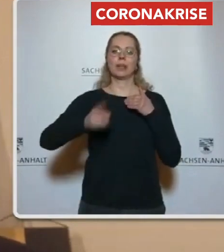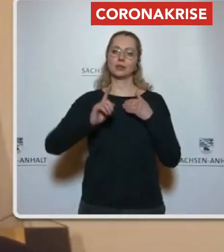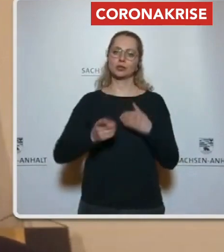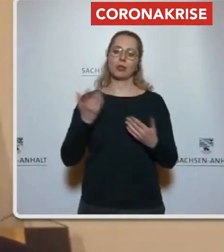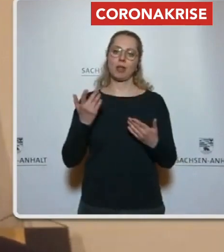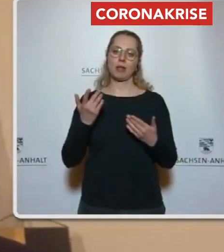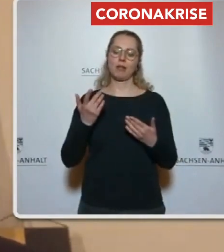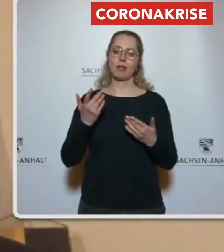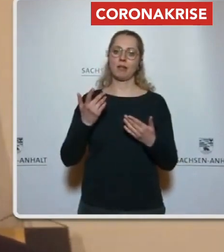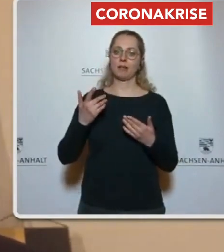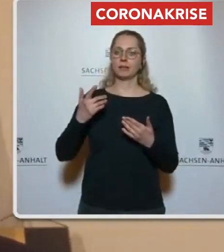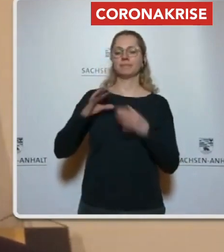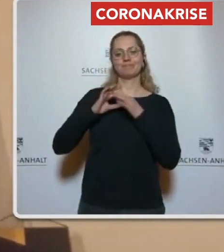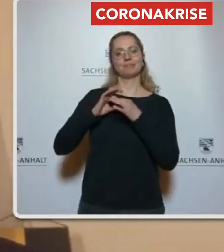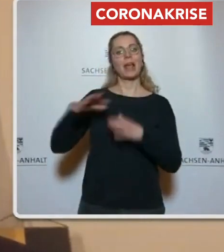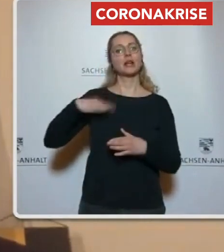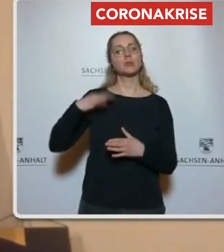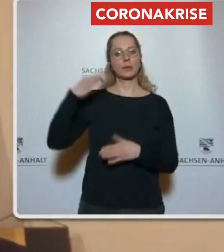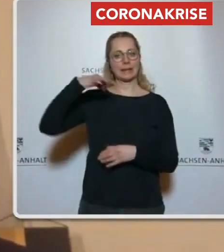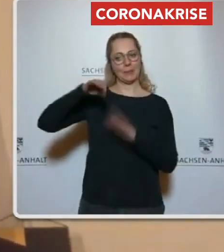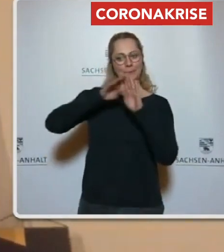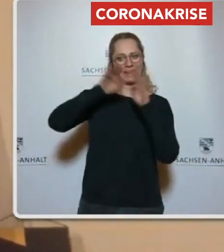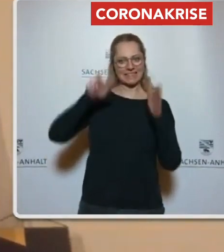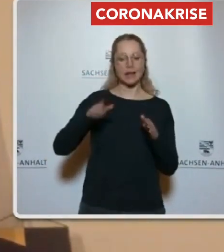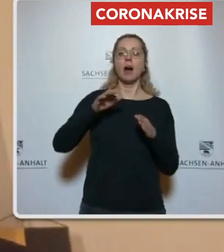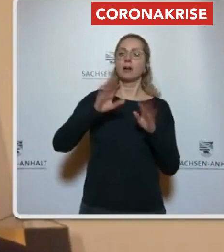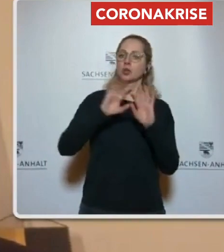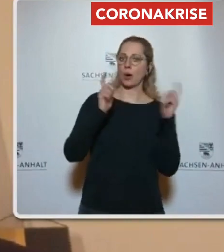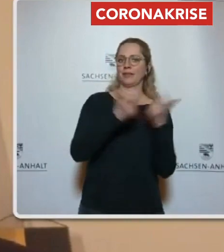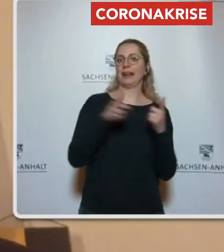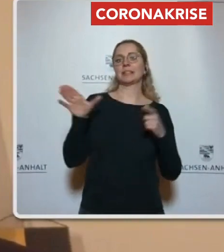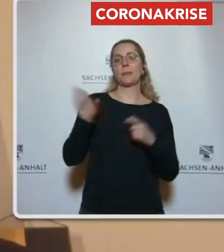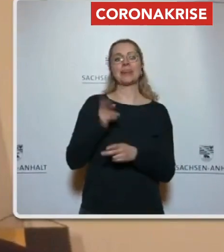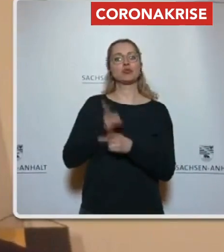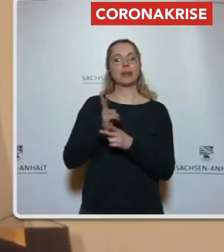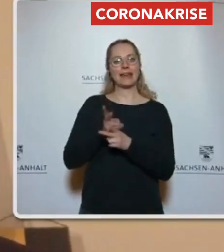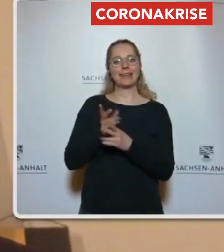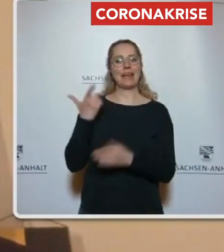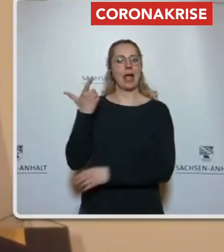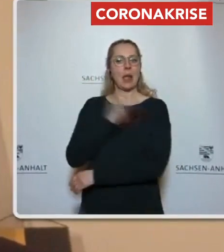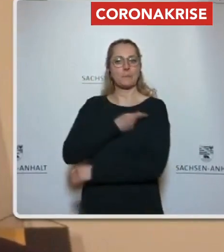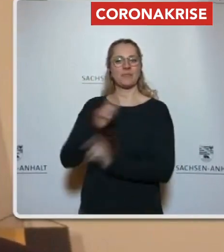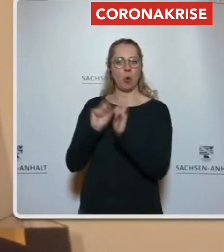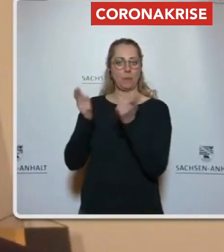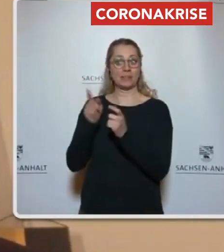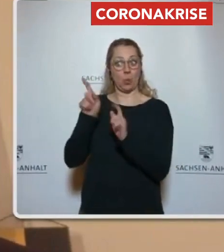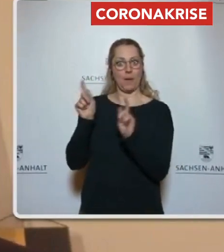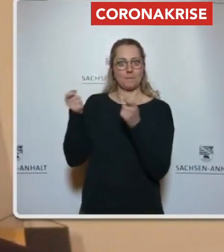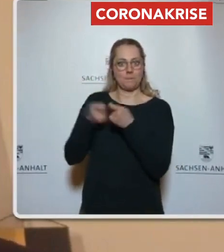die Gesundheitsministerkonferenz im Zusammenhang mit der Ständigen Impfkommission des Bundes und